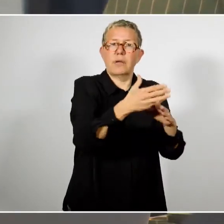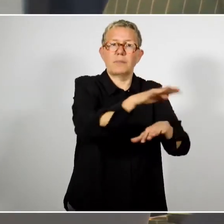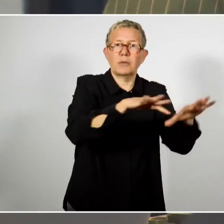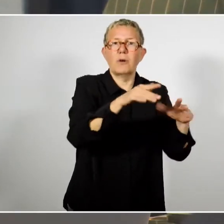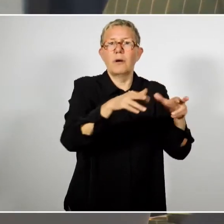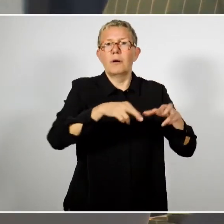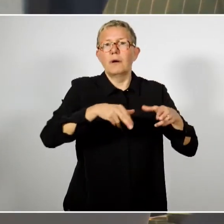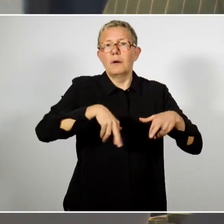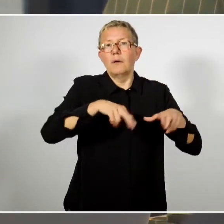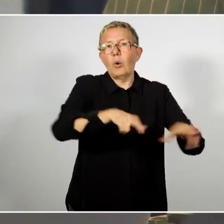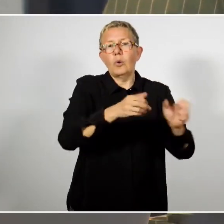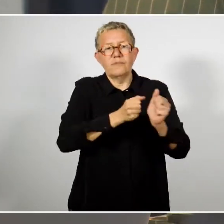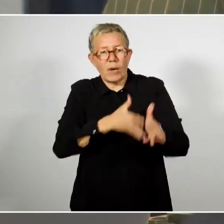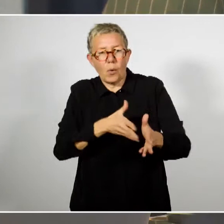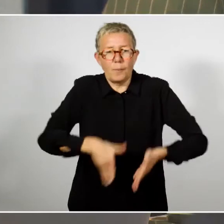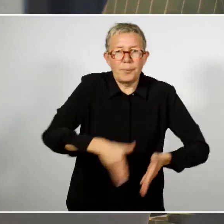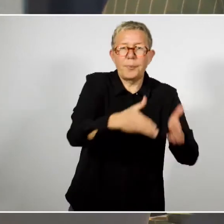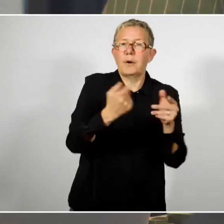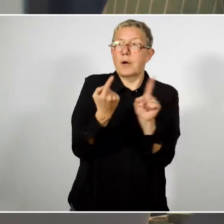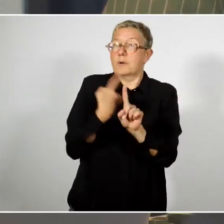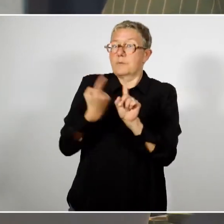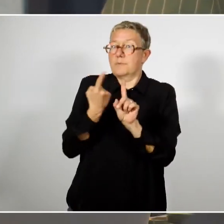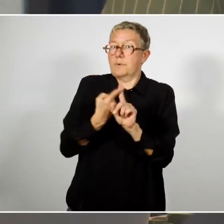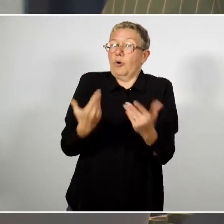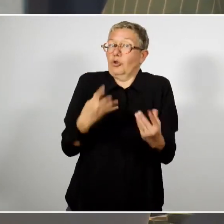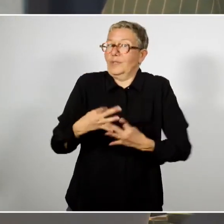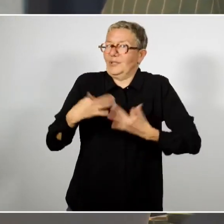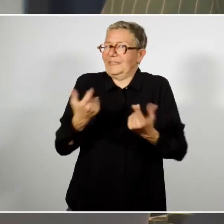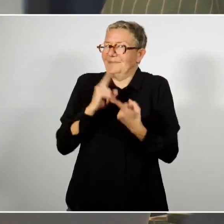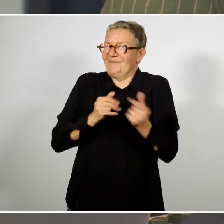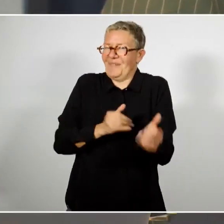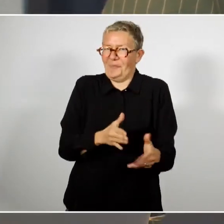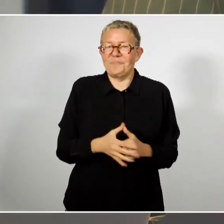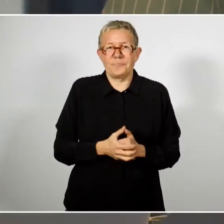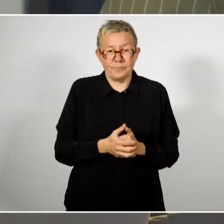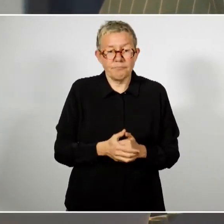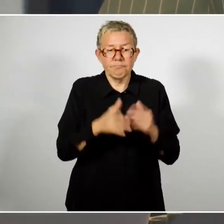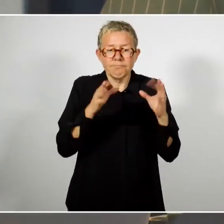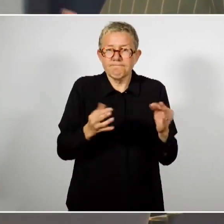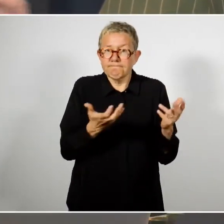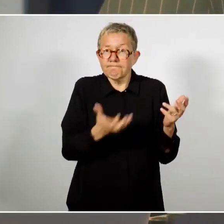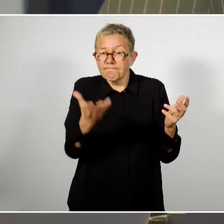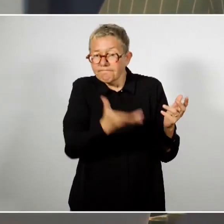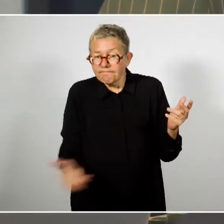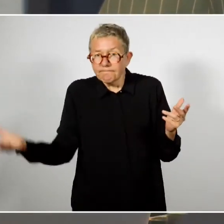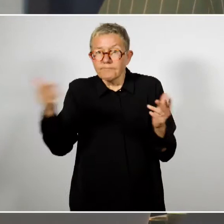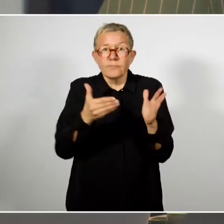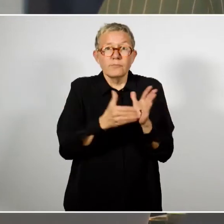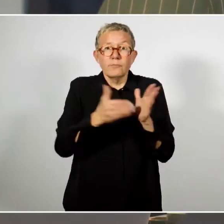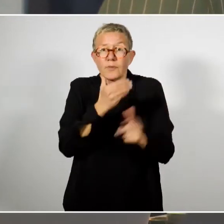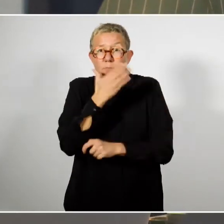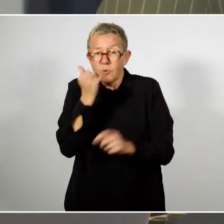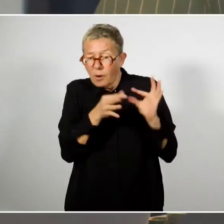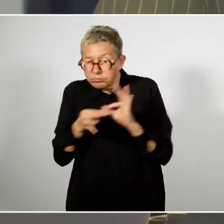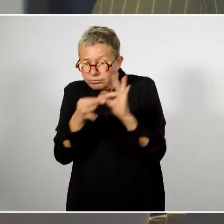et j'ai cru entendre que c'était un sujet important et sensible aujourd'hui. Ces enrichissements visent à coordonner encore plus finement la